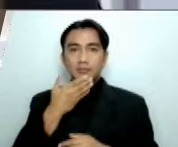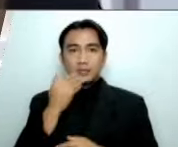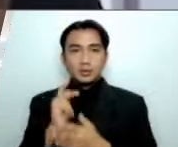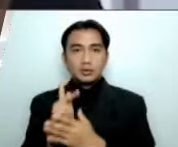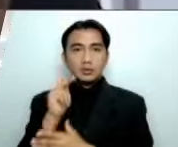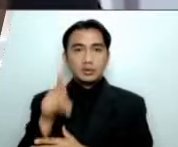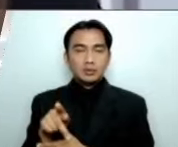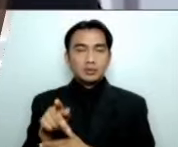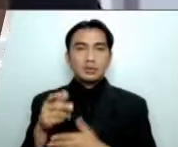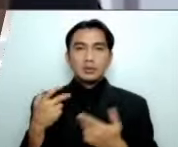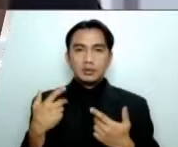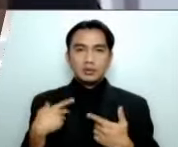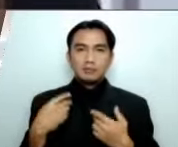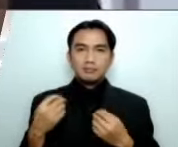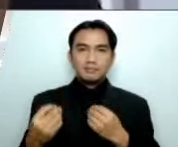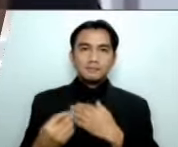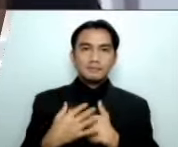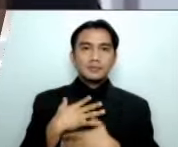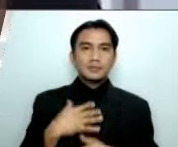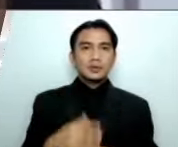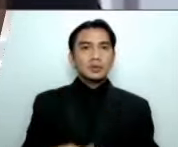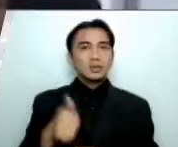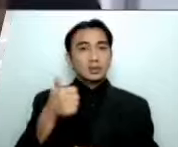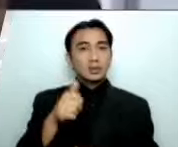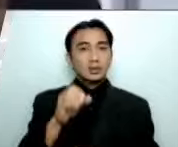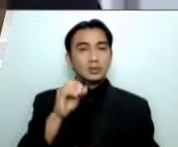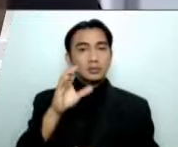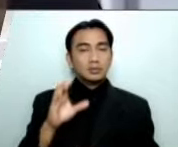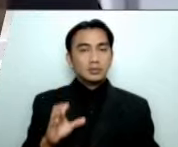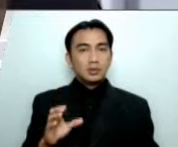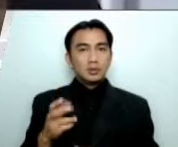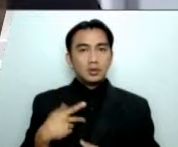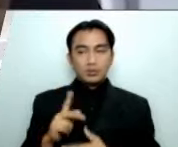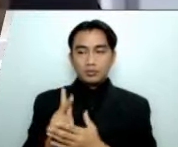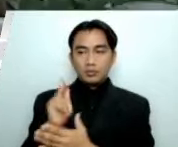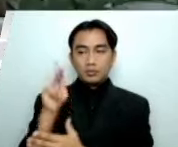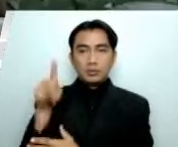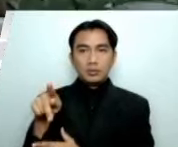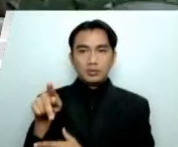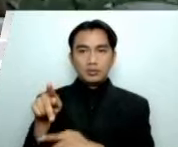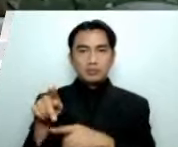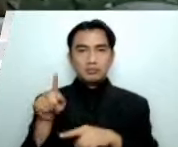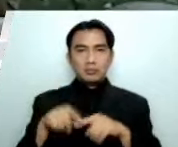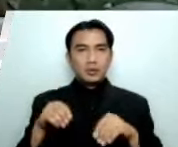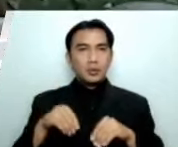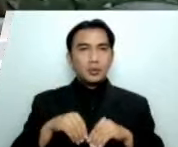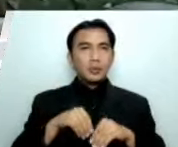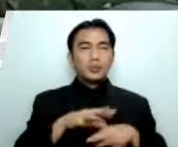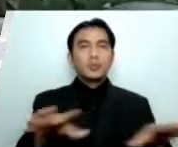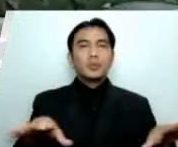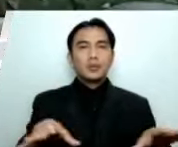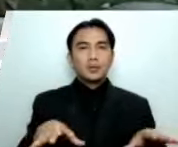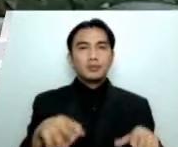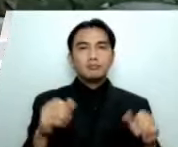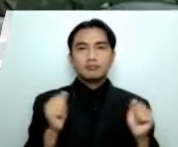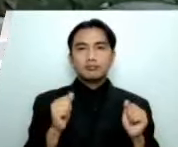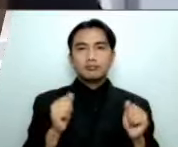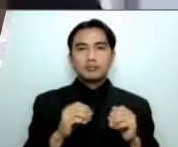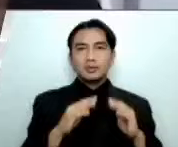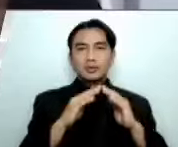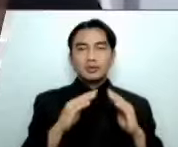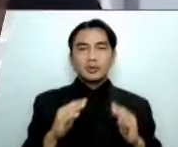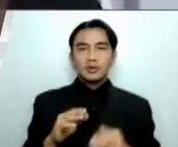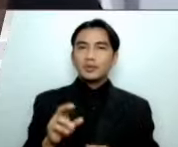so of course one pot of plant will not cool your entire home but as much as possible kung meron